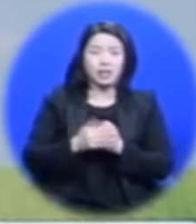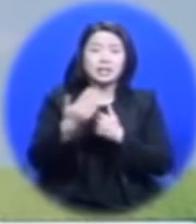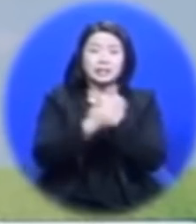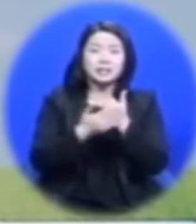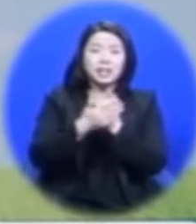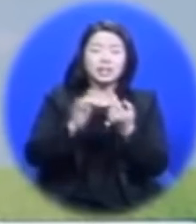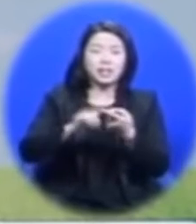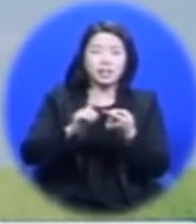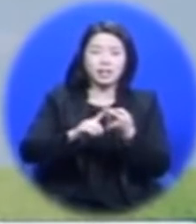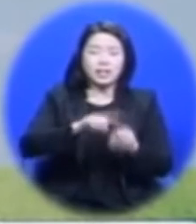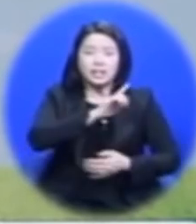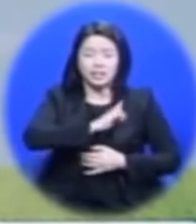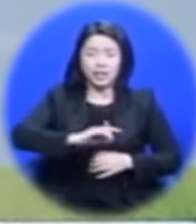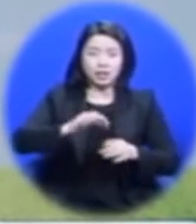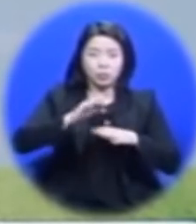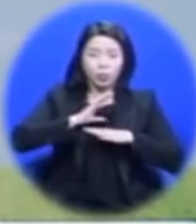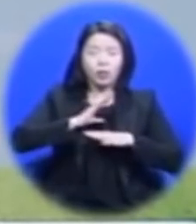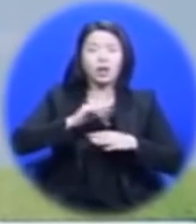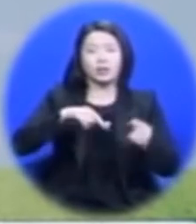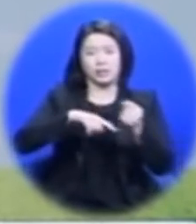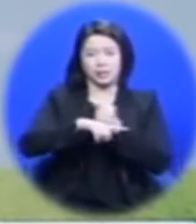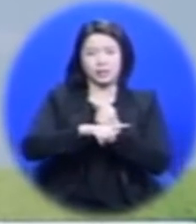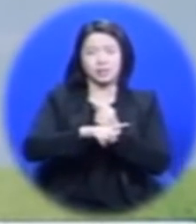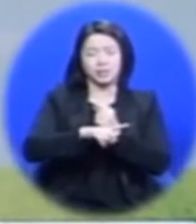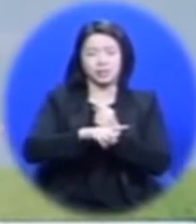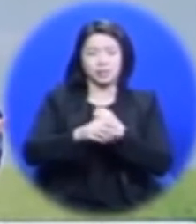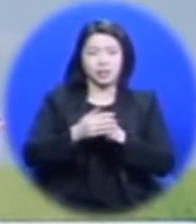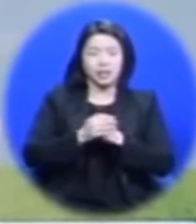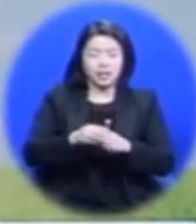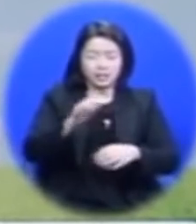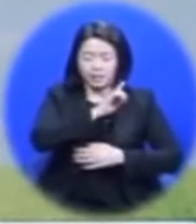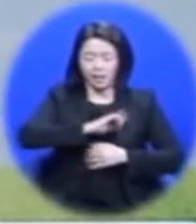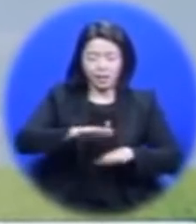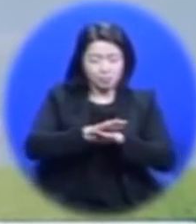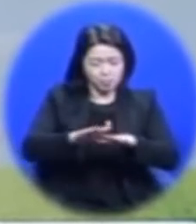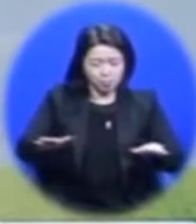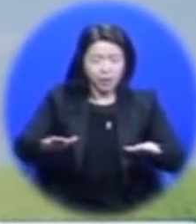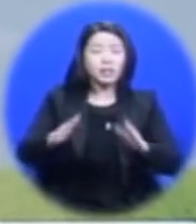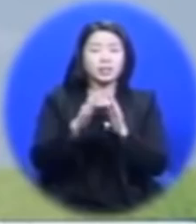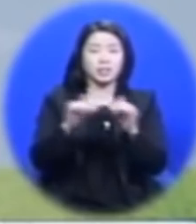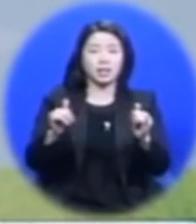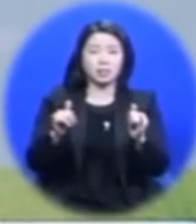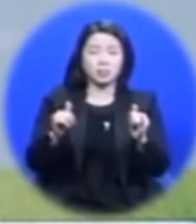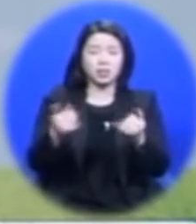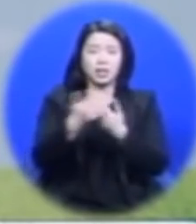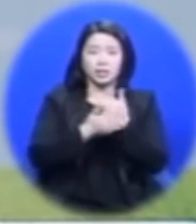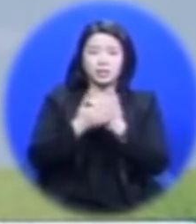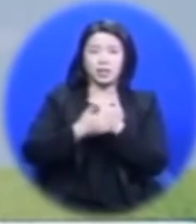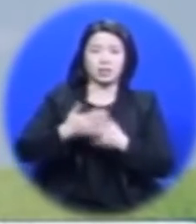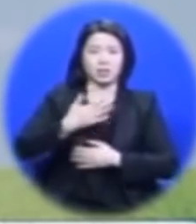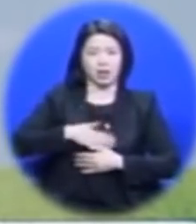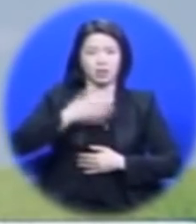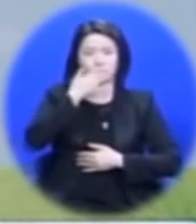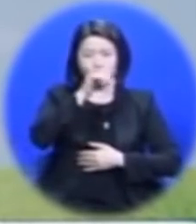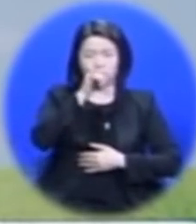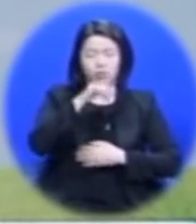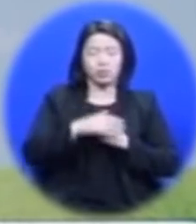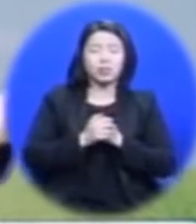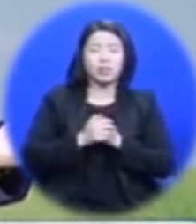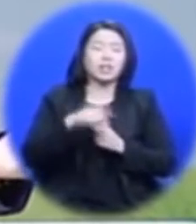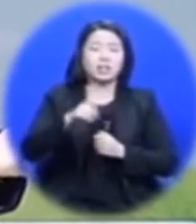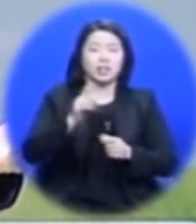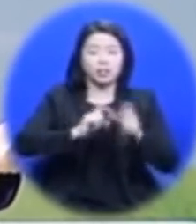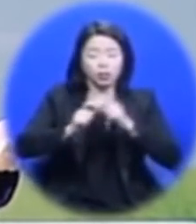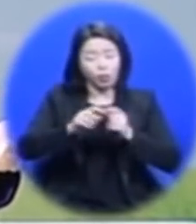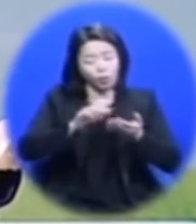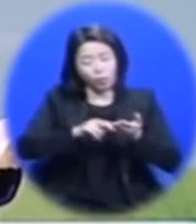대한 가장 놀라운 정의였었어요. 가장 밑바닥에 있는 사람이 은혜를 알아요. 이제 더